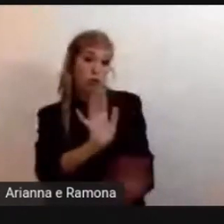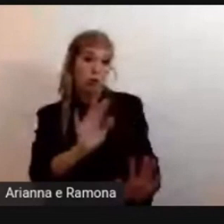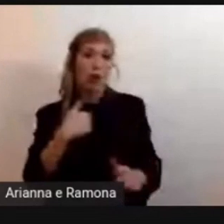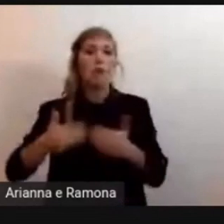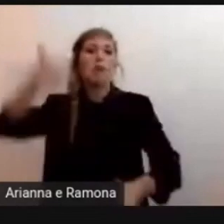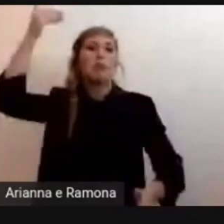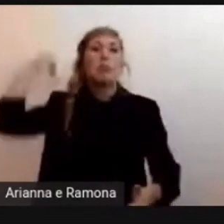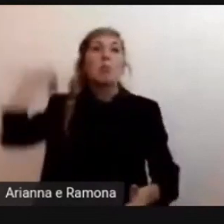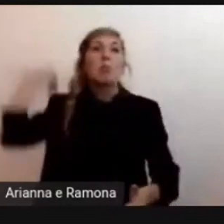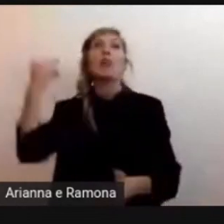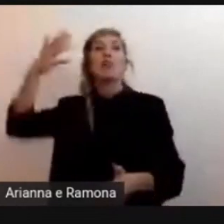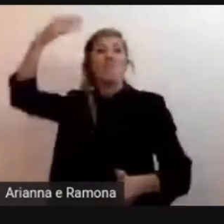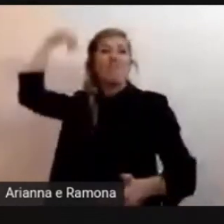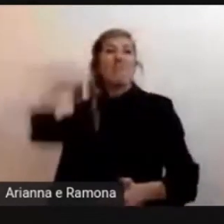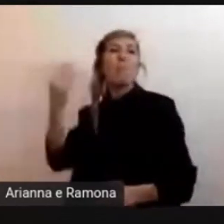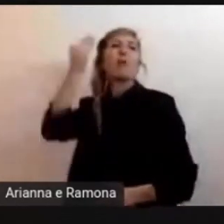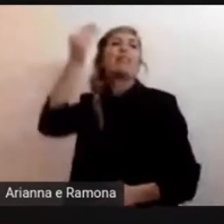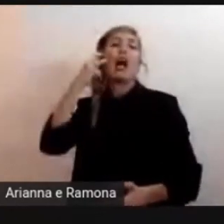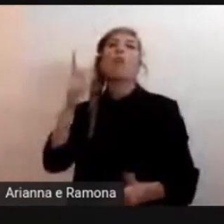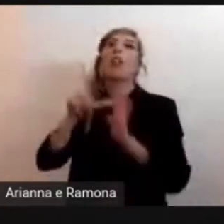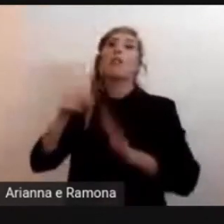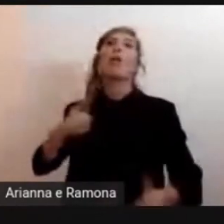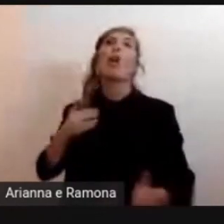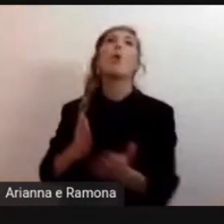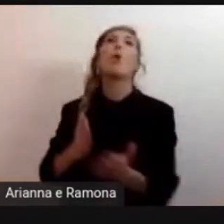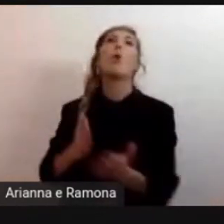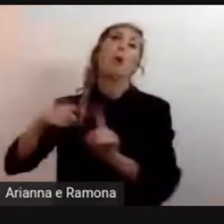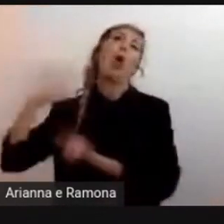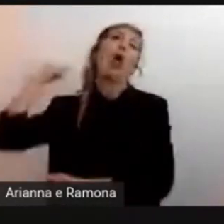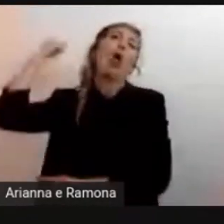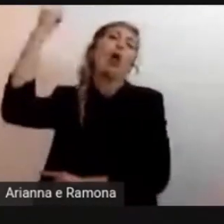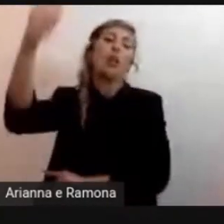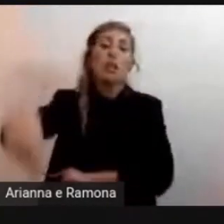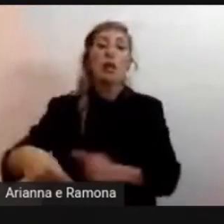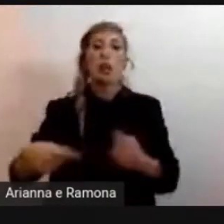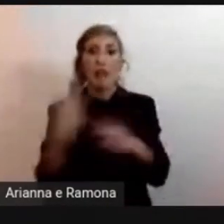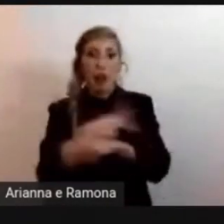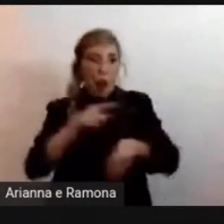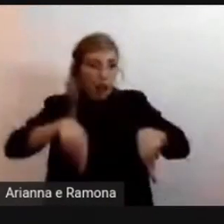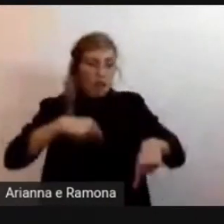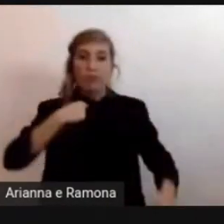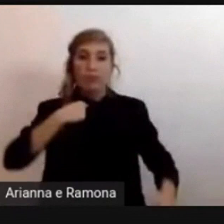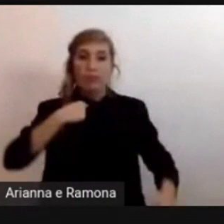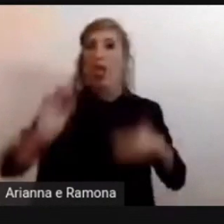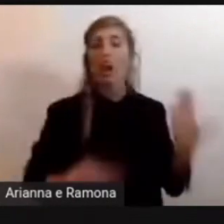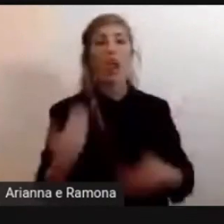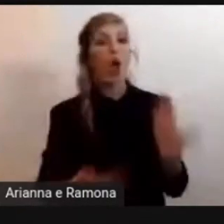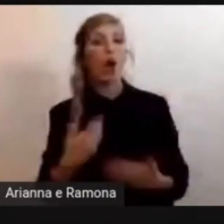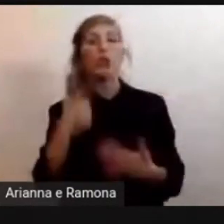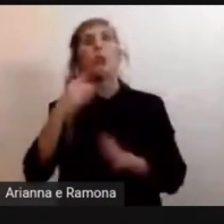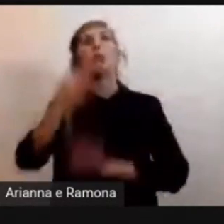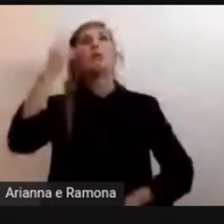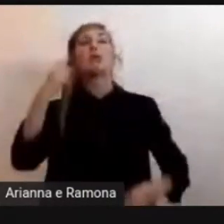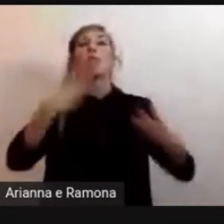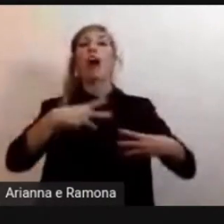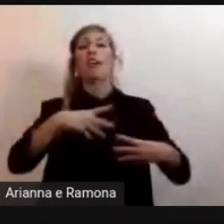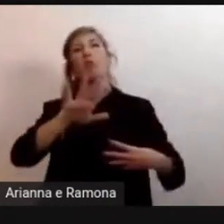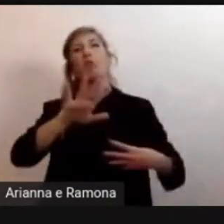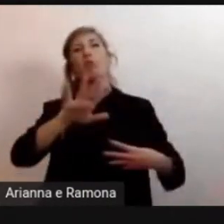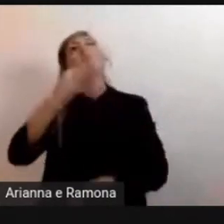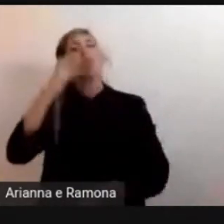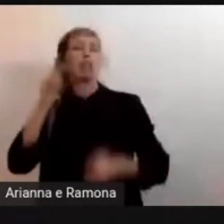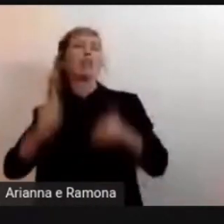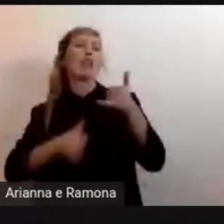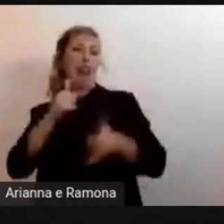piuttosto lunghi adesso dico mandiamo sempre più veloce è come una macchina che una bicicletta